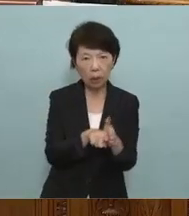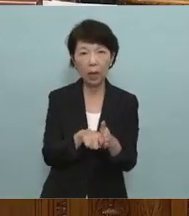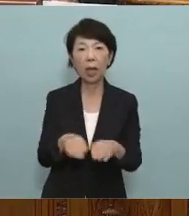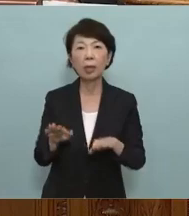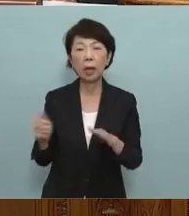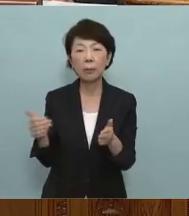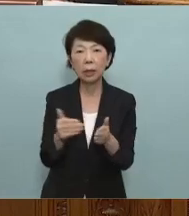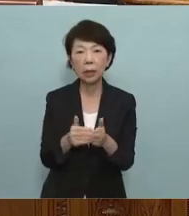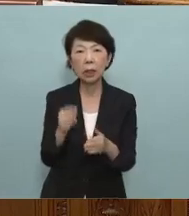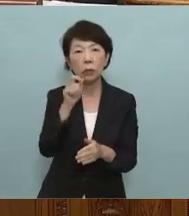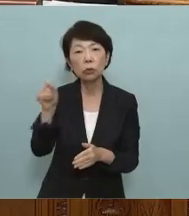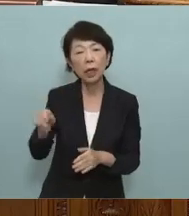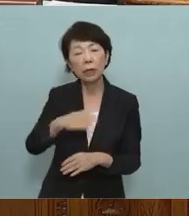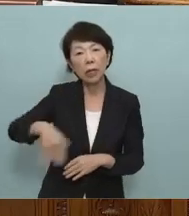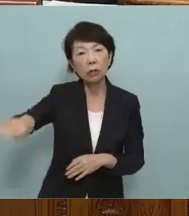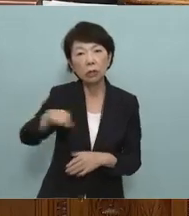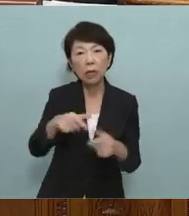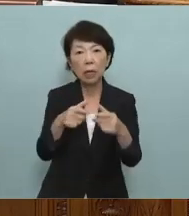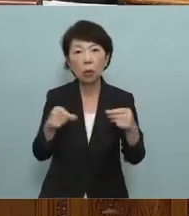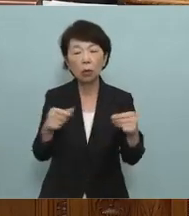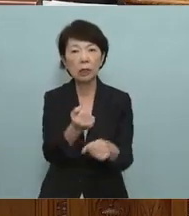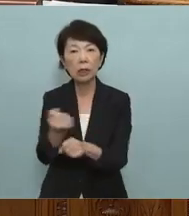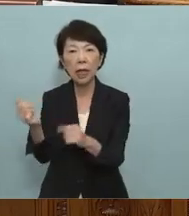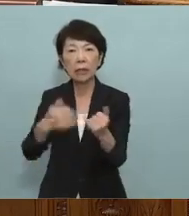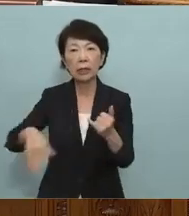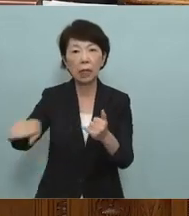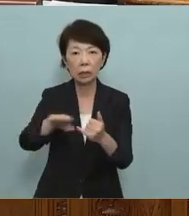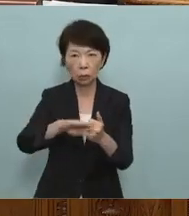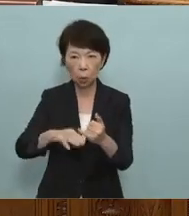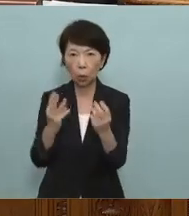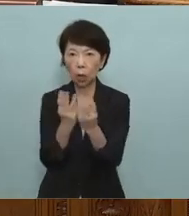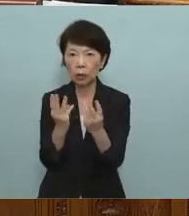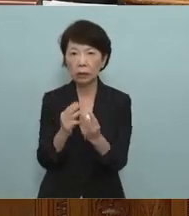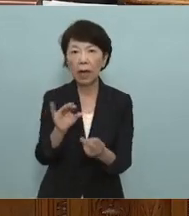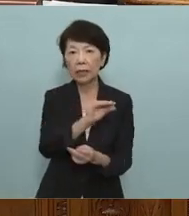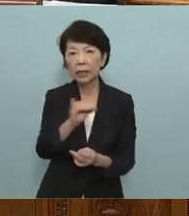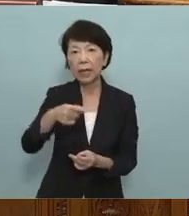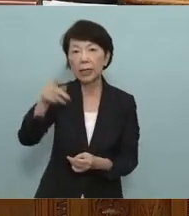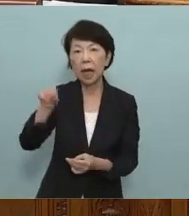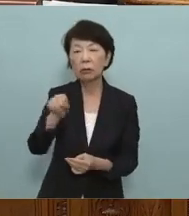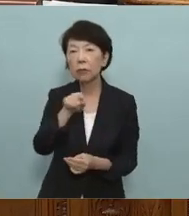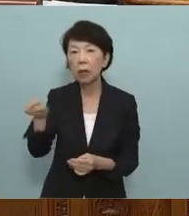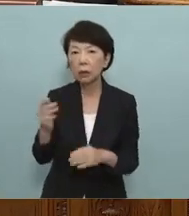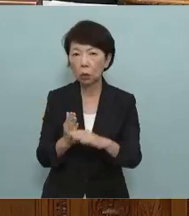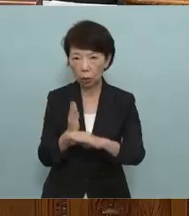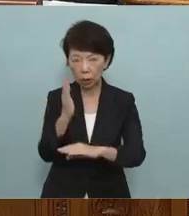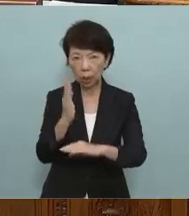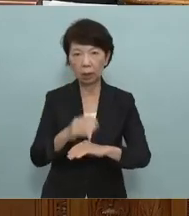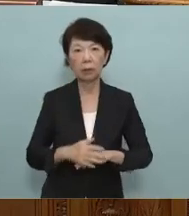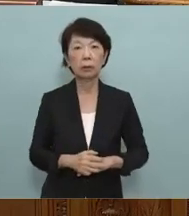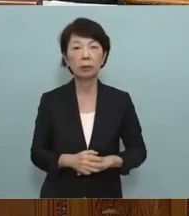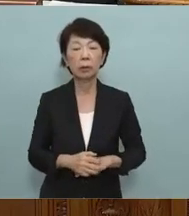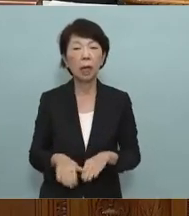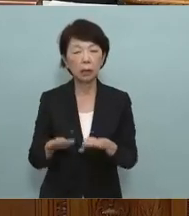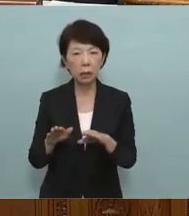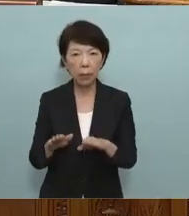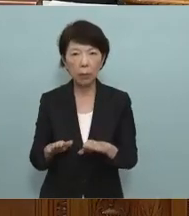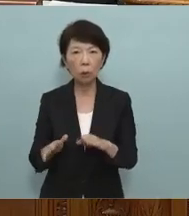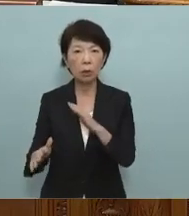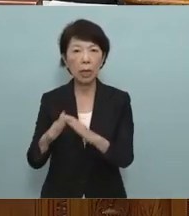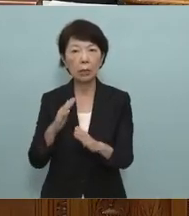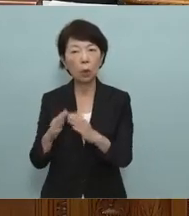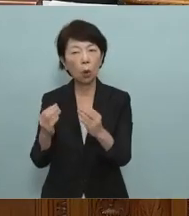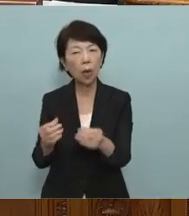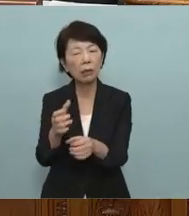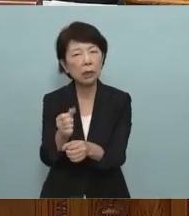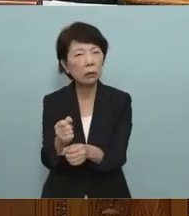までにウクライナ周辺国へ逃れた難民は1100万人を超えました。いまだ戦争終結